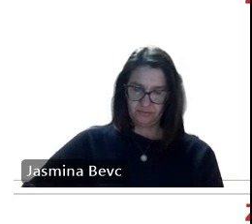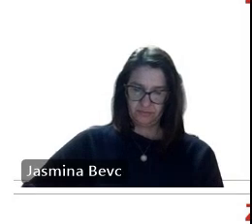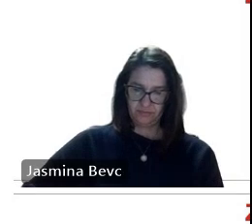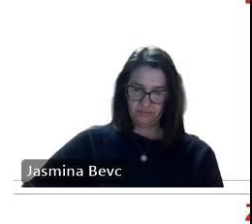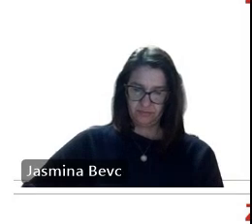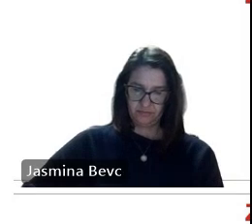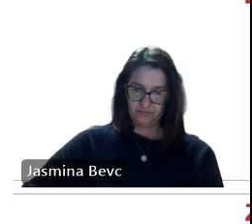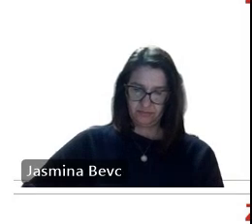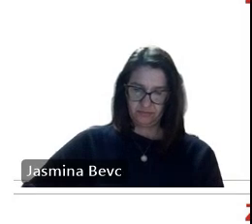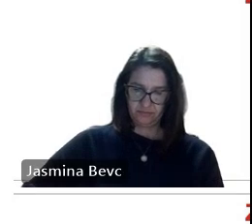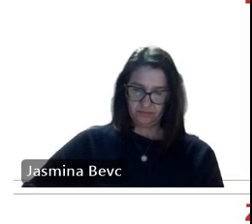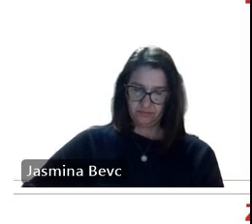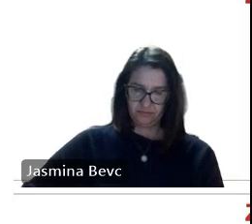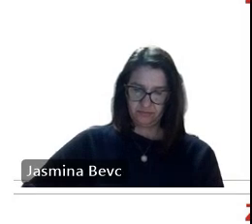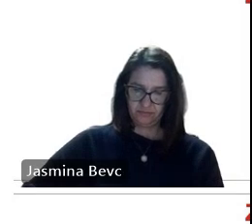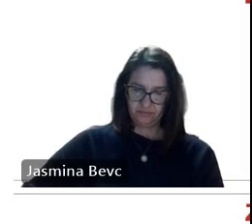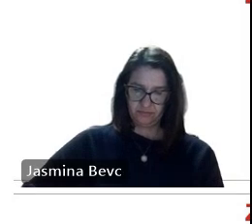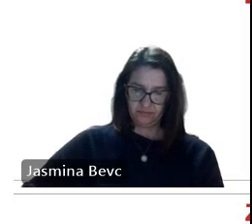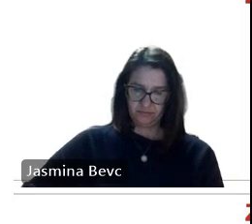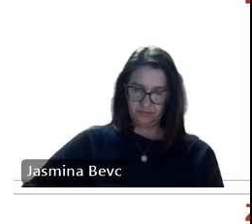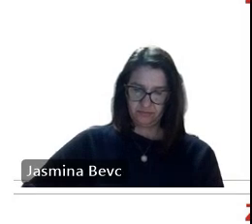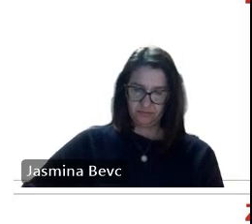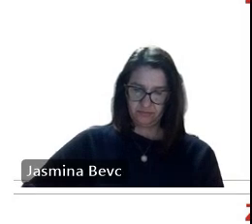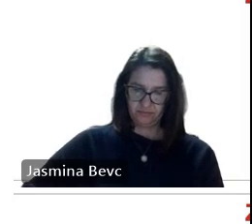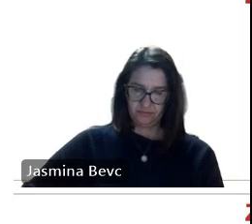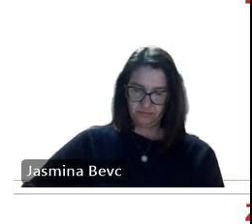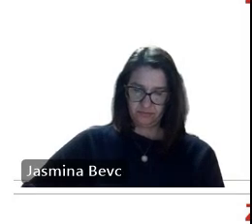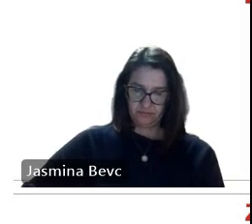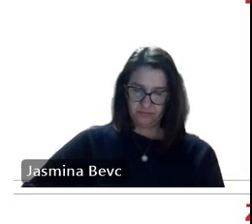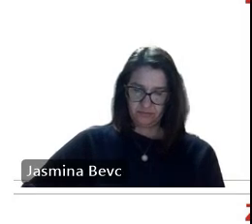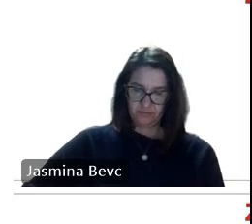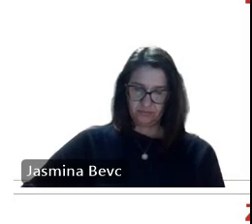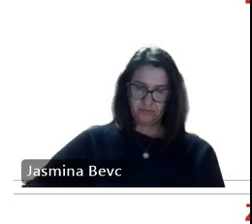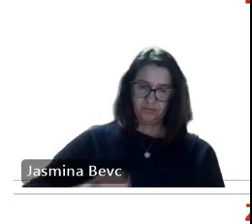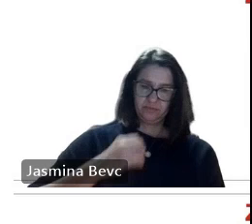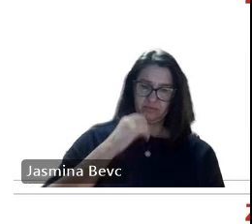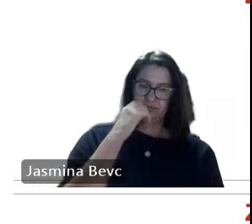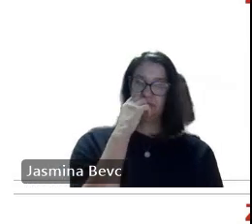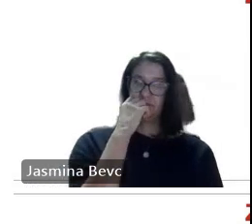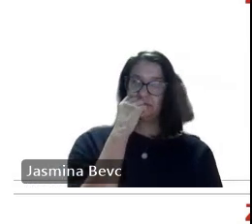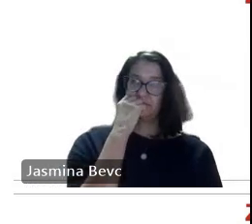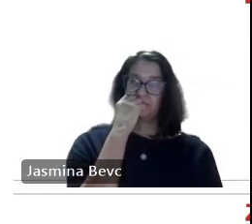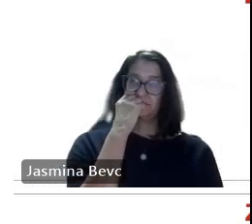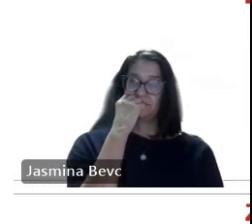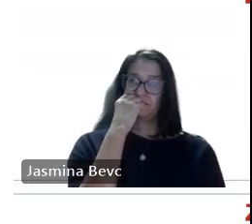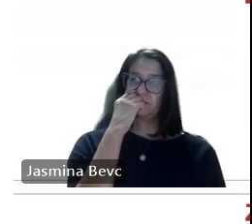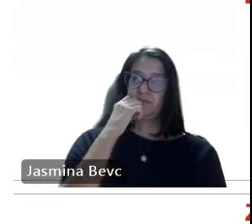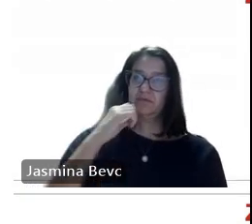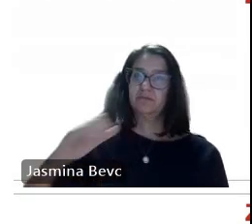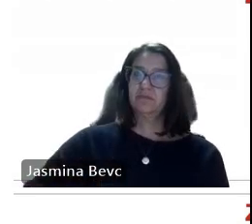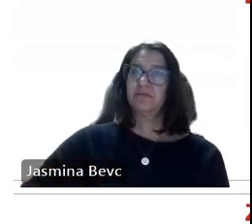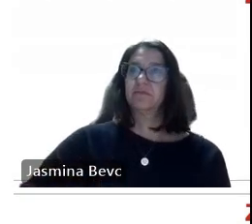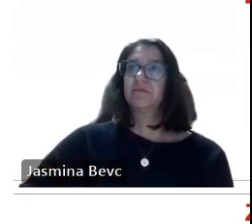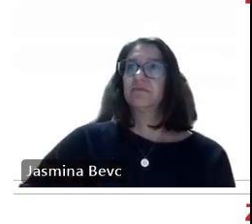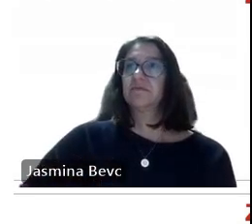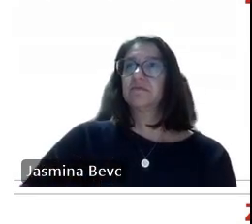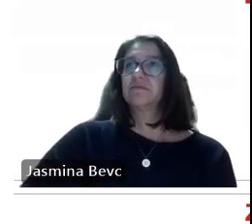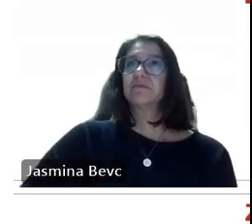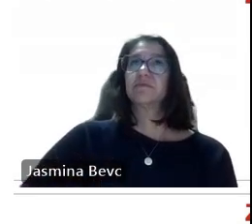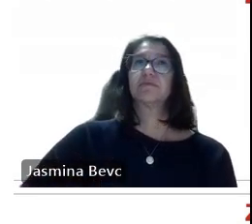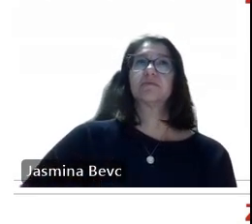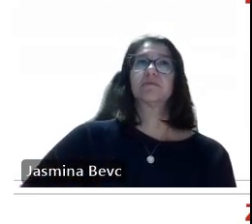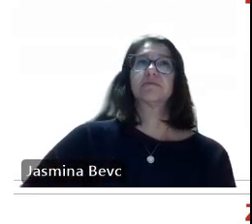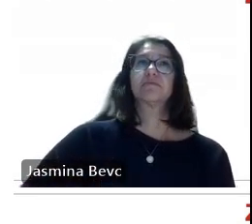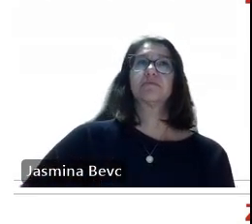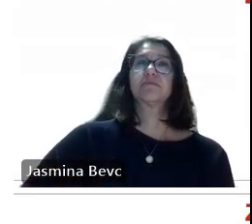težave? Pri nekvalitetni izvedbi vrtin, pri plitkih vrtinah, če imate področje, kjer